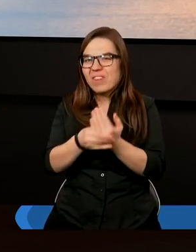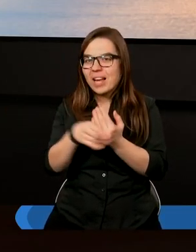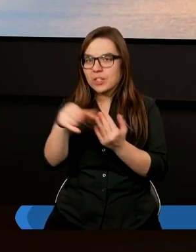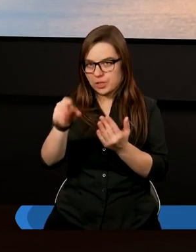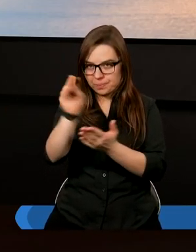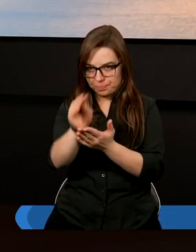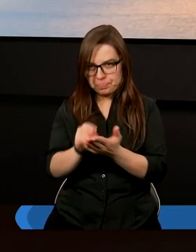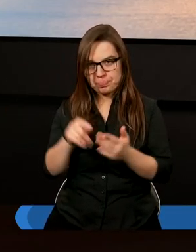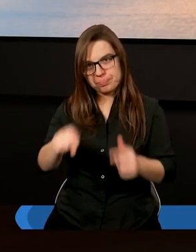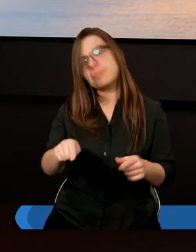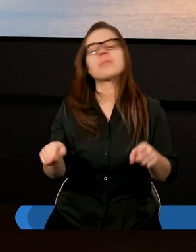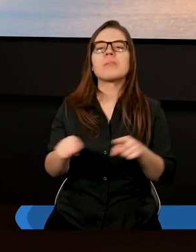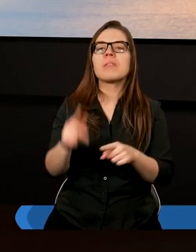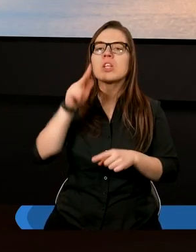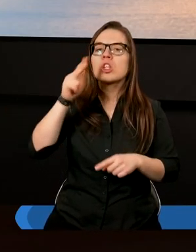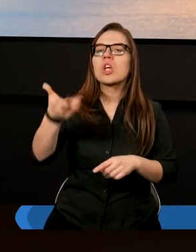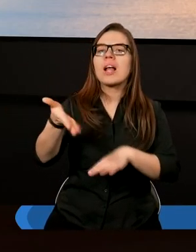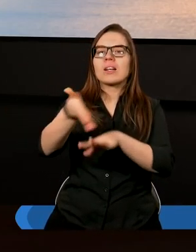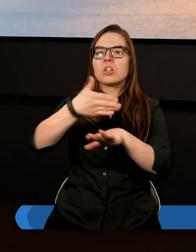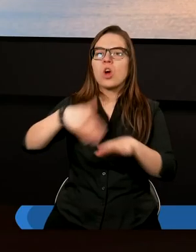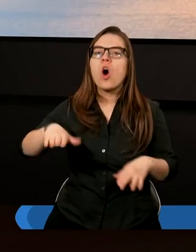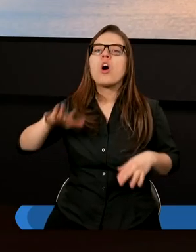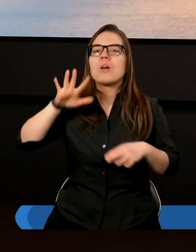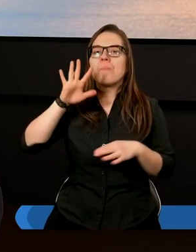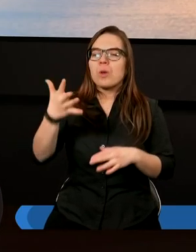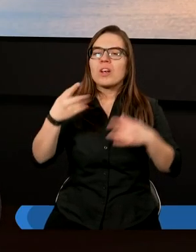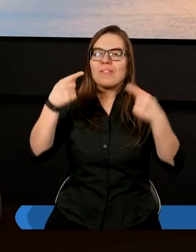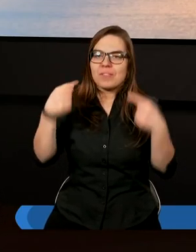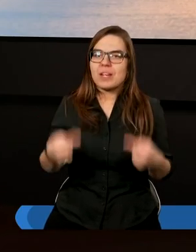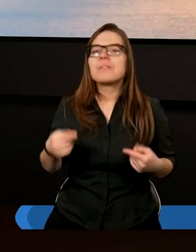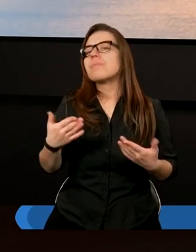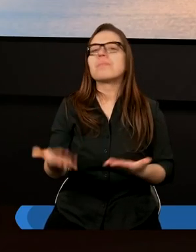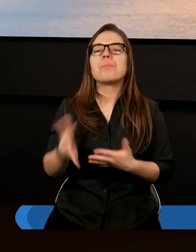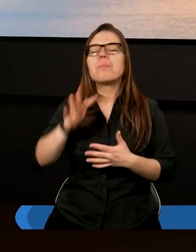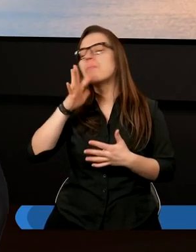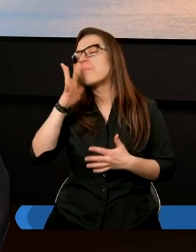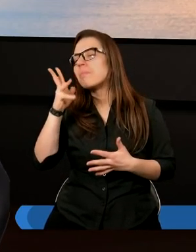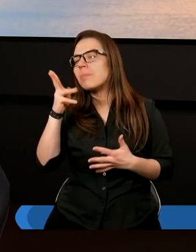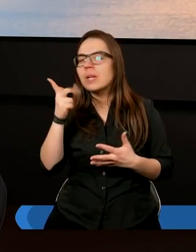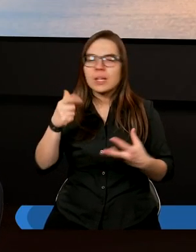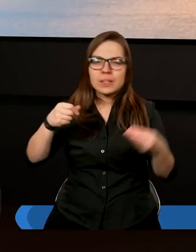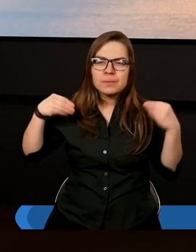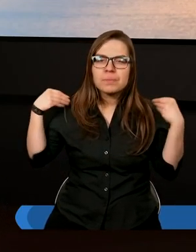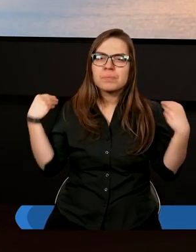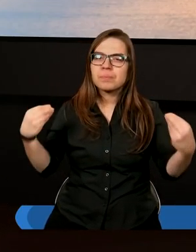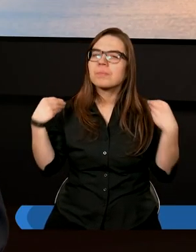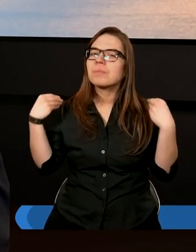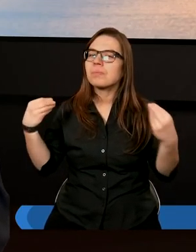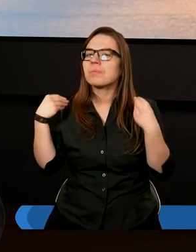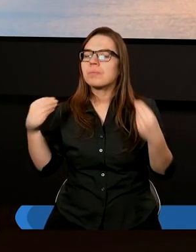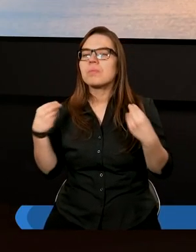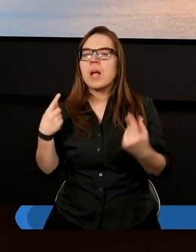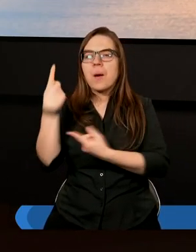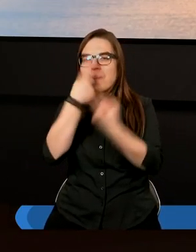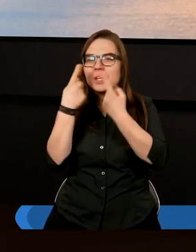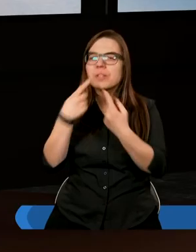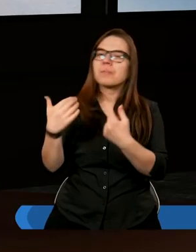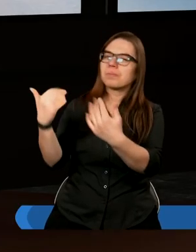w trzecim rozdziale i piątym wierszu. Jest taka piękna myśl zachęcająca.